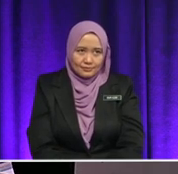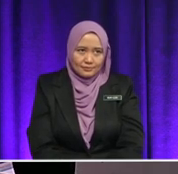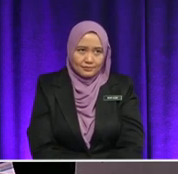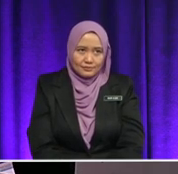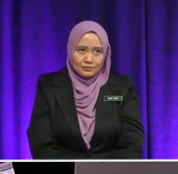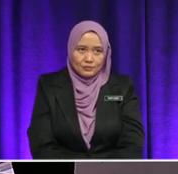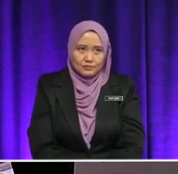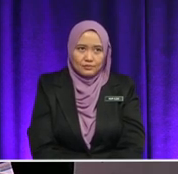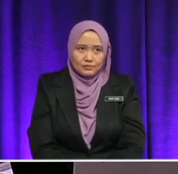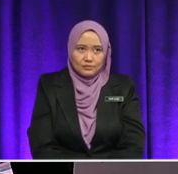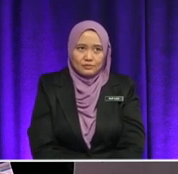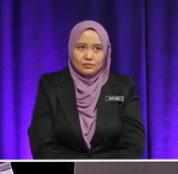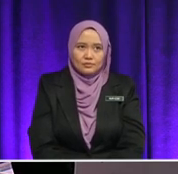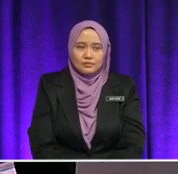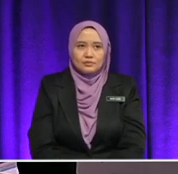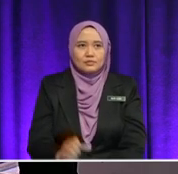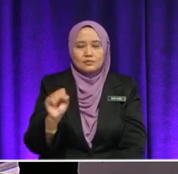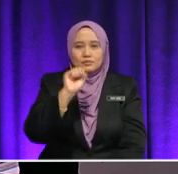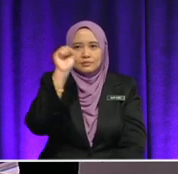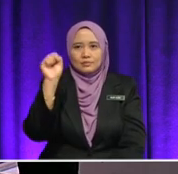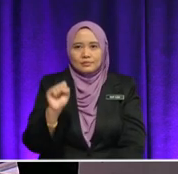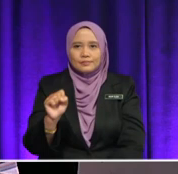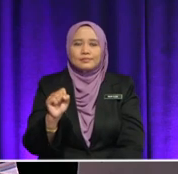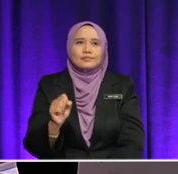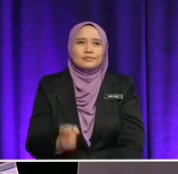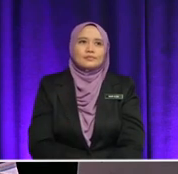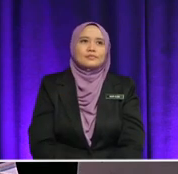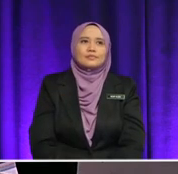soalan pengukuhan betul soal pengukuran